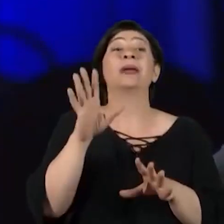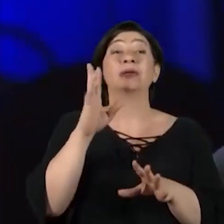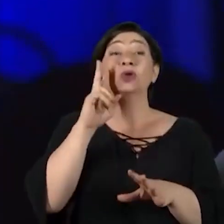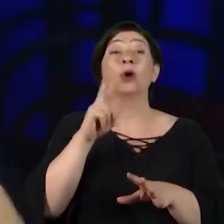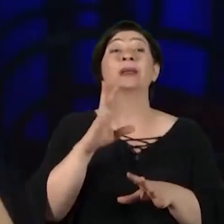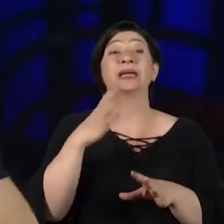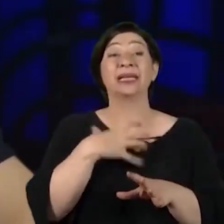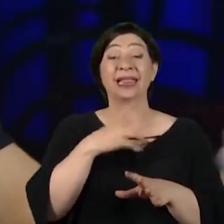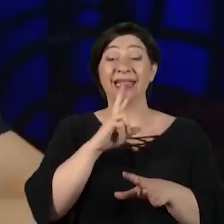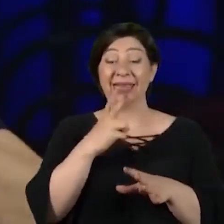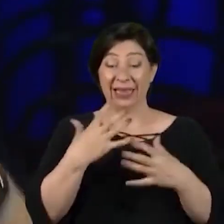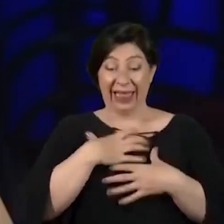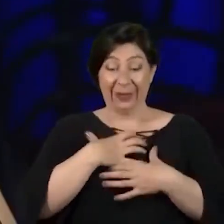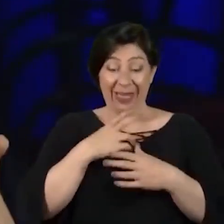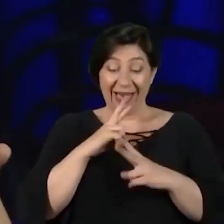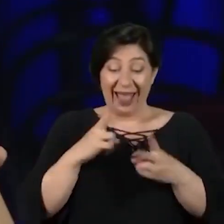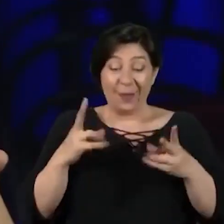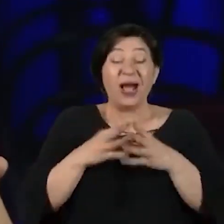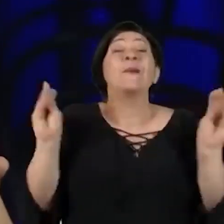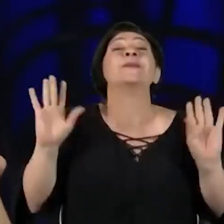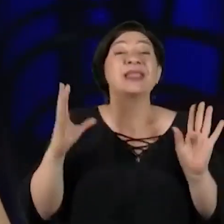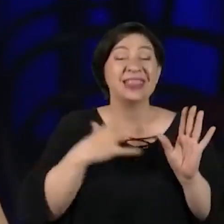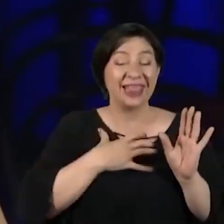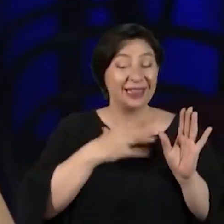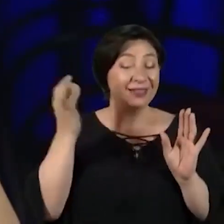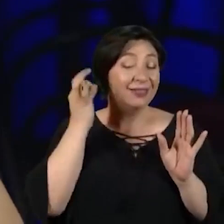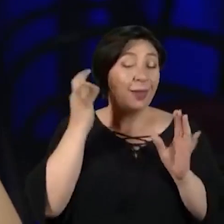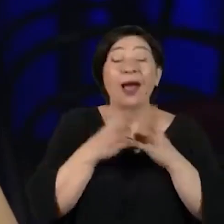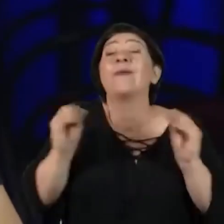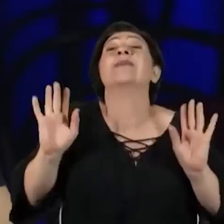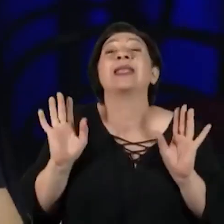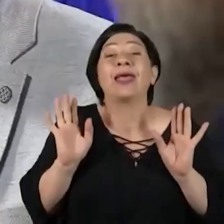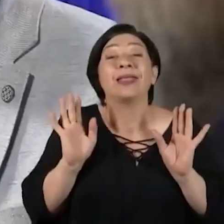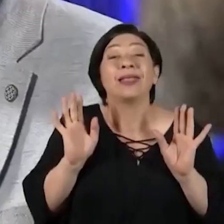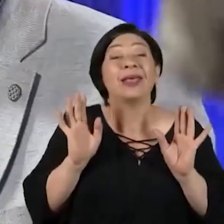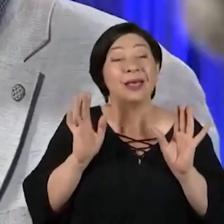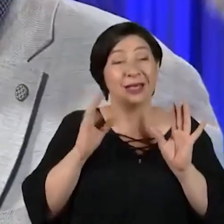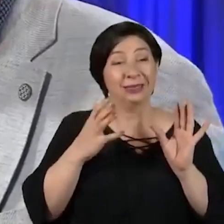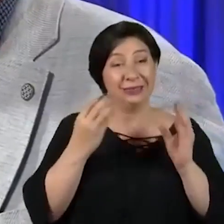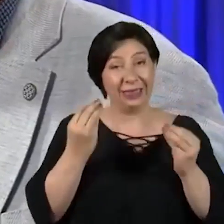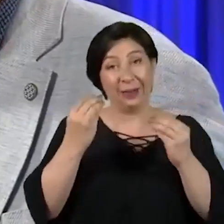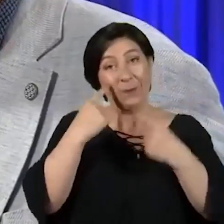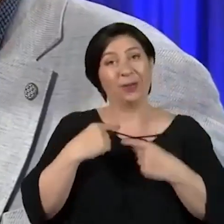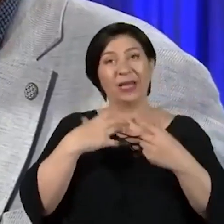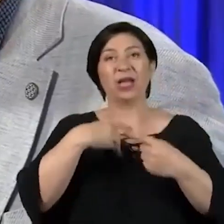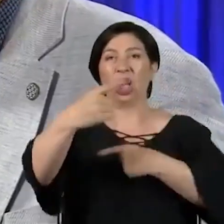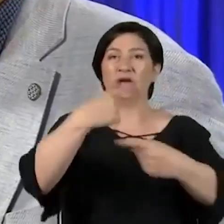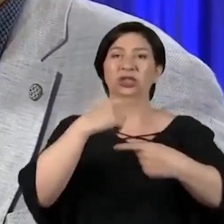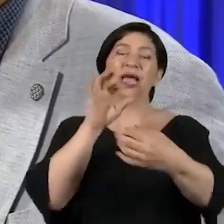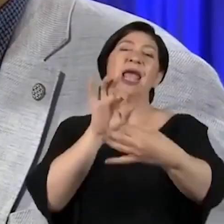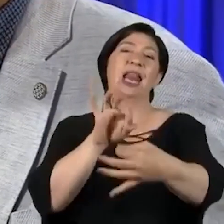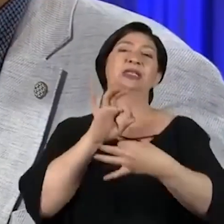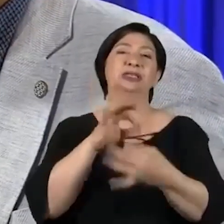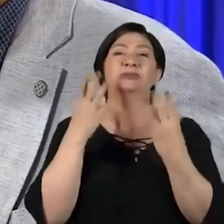önemli. Kendi rengimi kaybetmeden, kendi sesimi kaybetmeden. Ve hani karşılıklı bir ilişki aslında denir